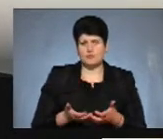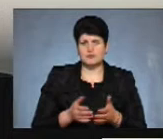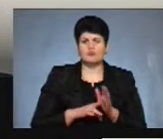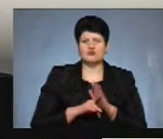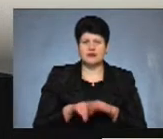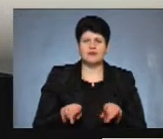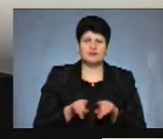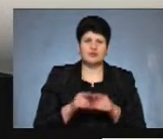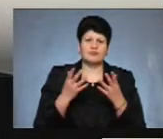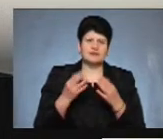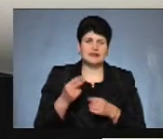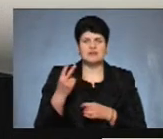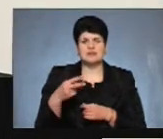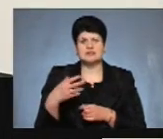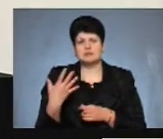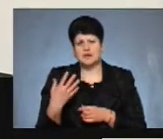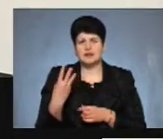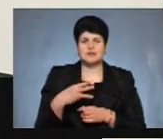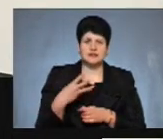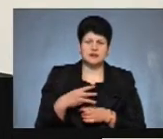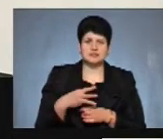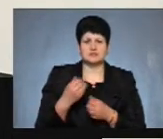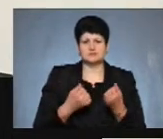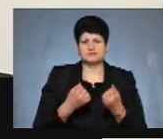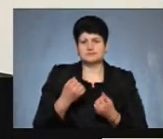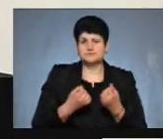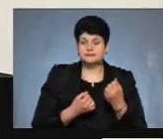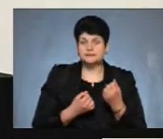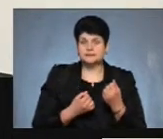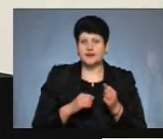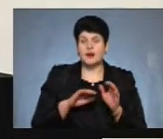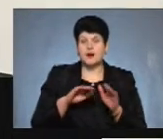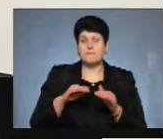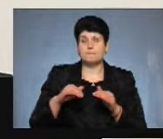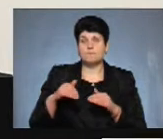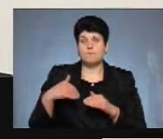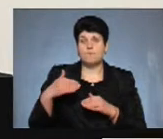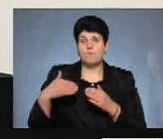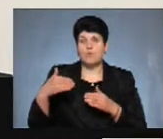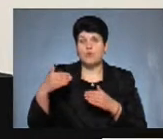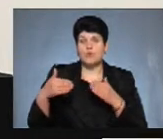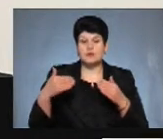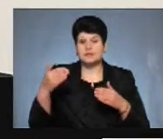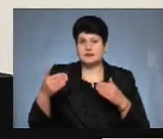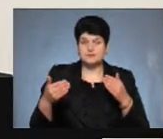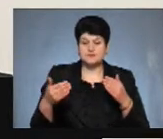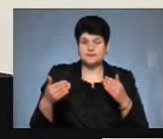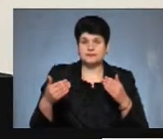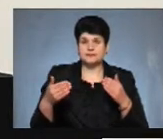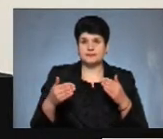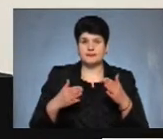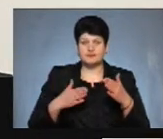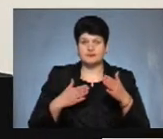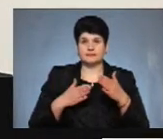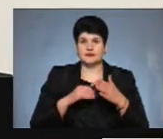також в день по 25, по 30 транспортних засобів. І потім, як було в вашому сюжеті вже повідомлено, пік в нас